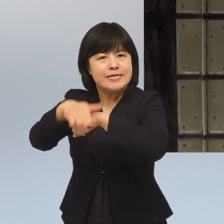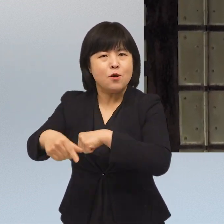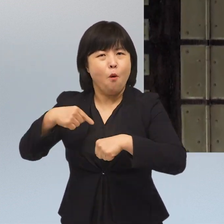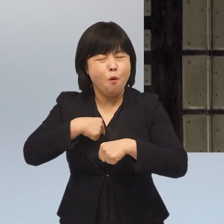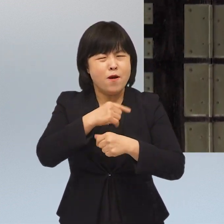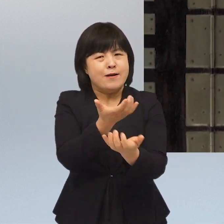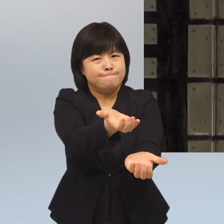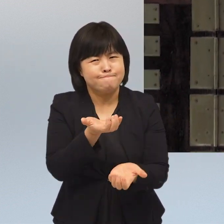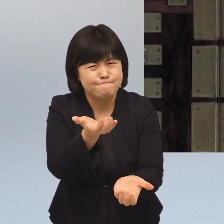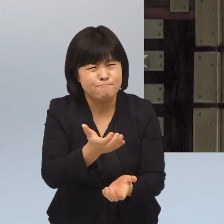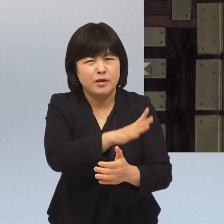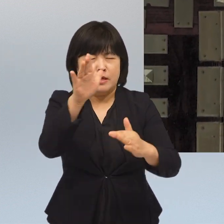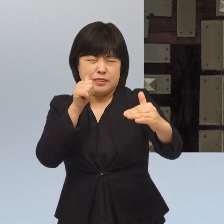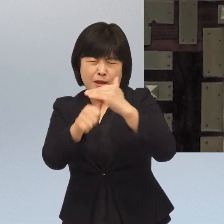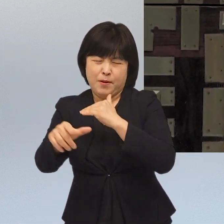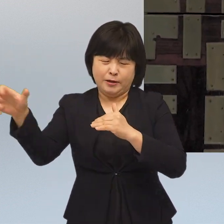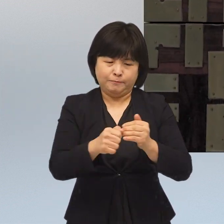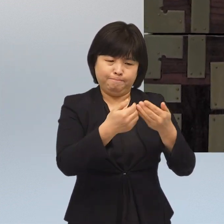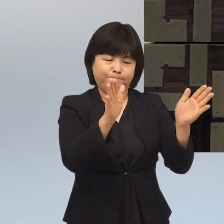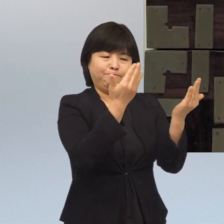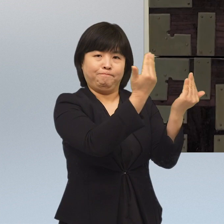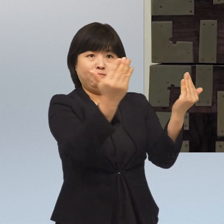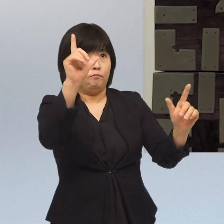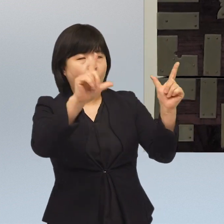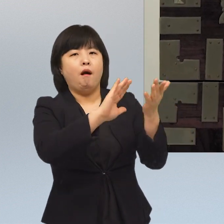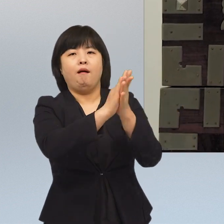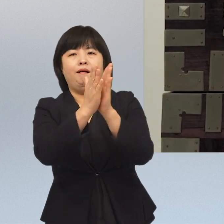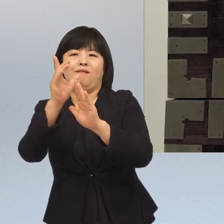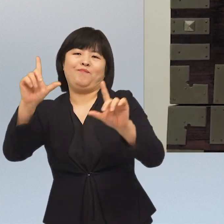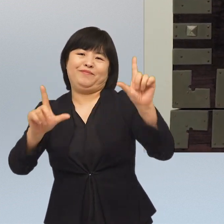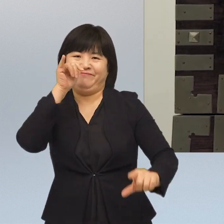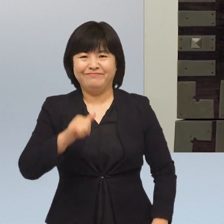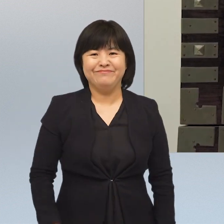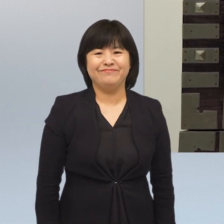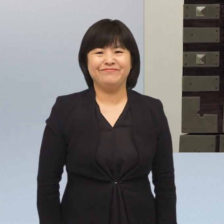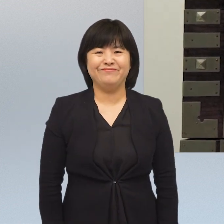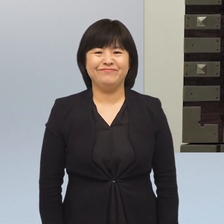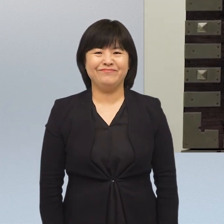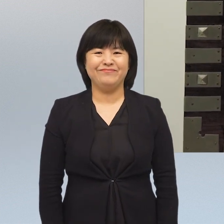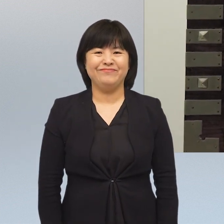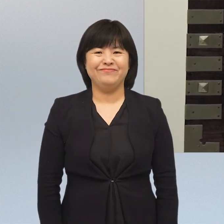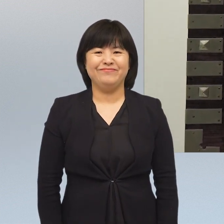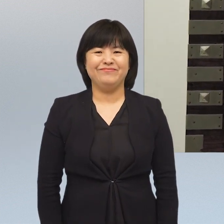복식을 수납하는 대표적인 안방 가구로 변화한 것이다.